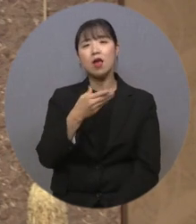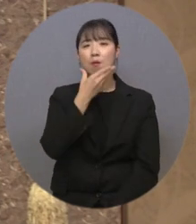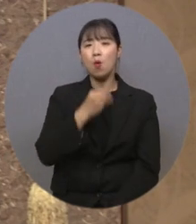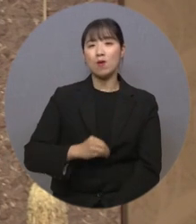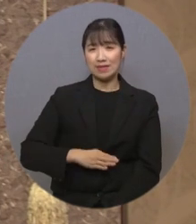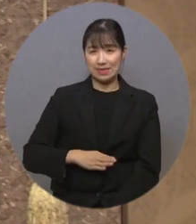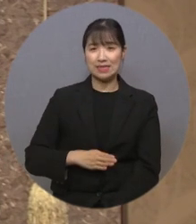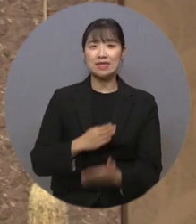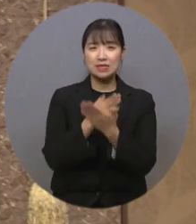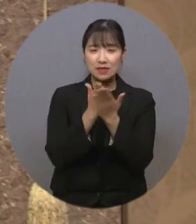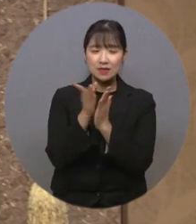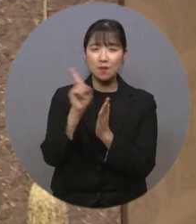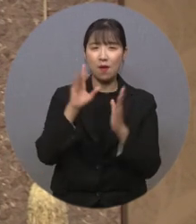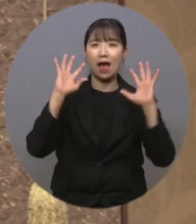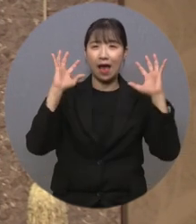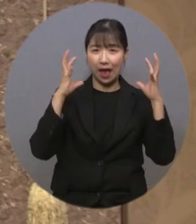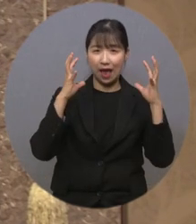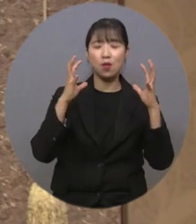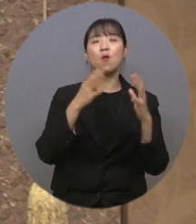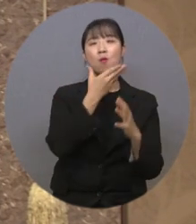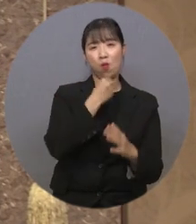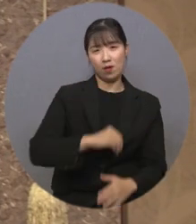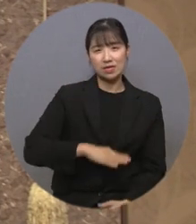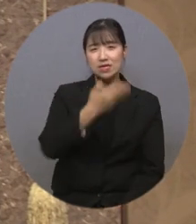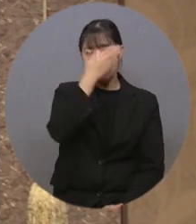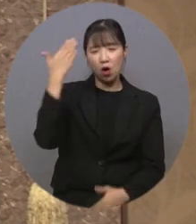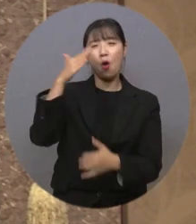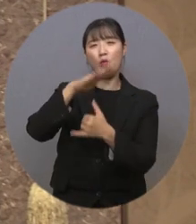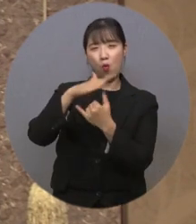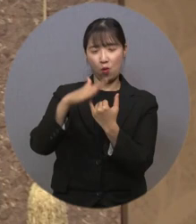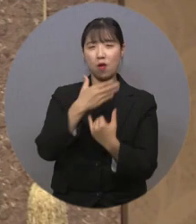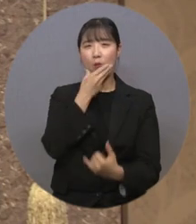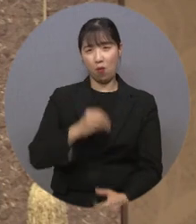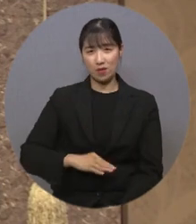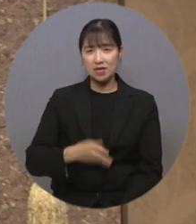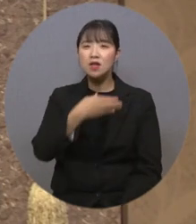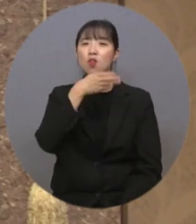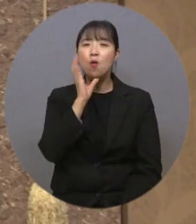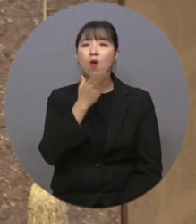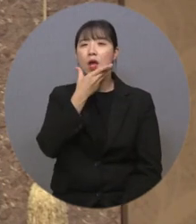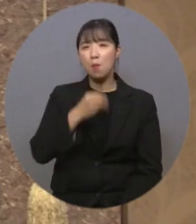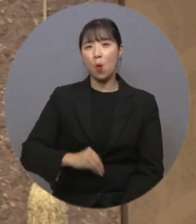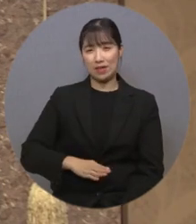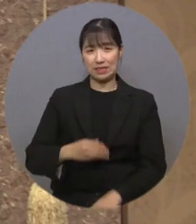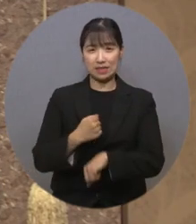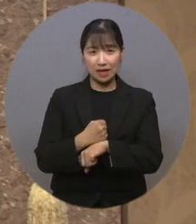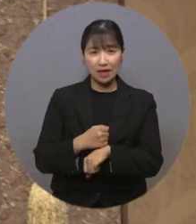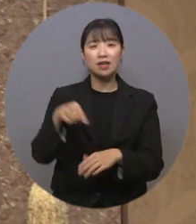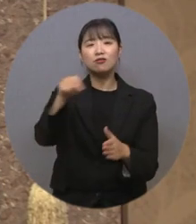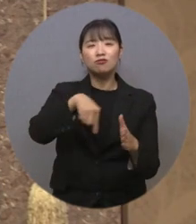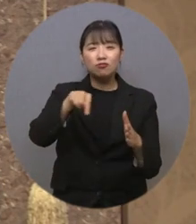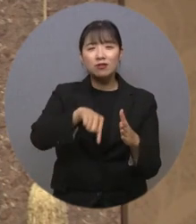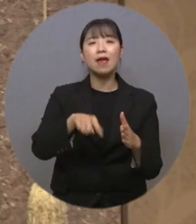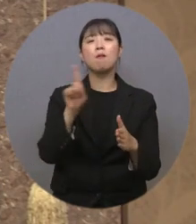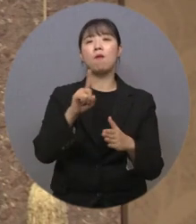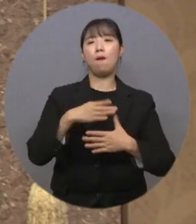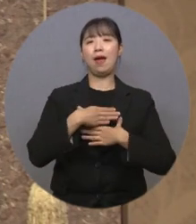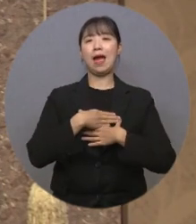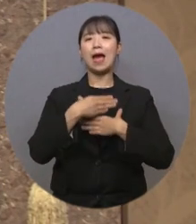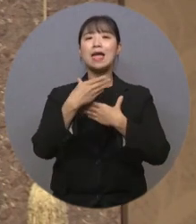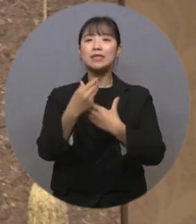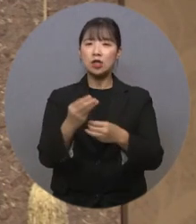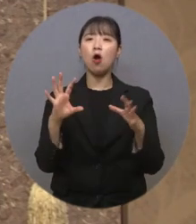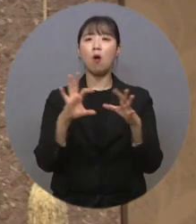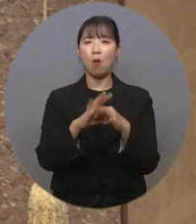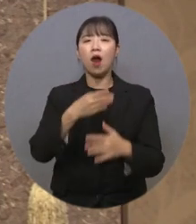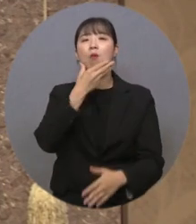복지를 아동복지, 청소년복지, 노인복지 하는데 저는 여기에다가 안전에 대한